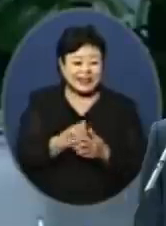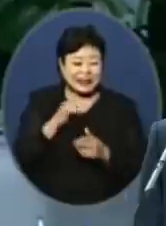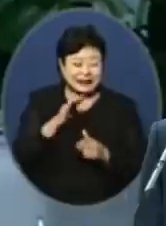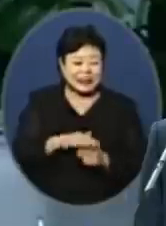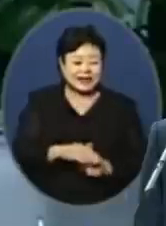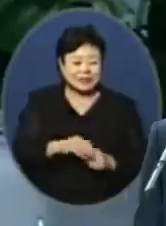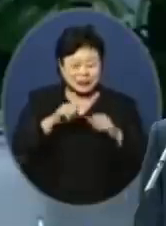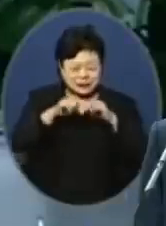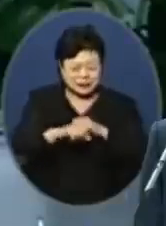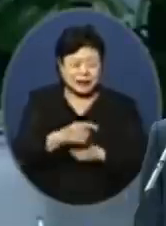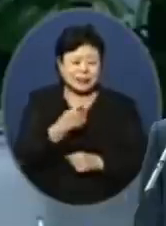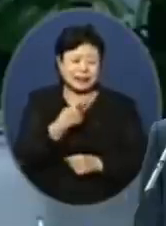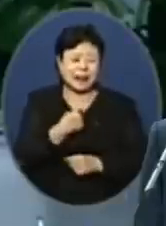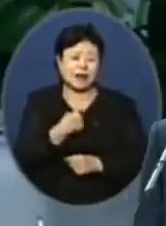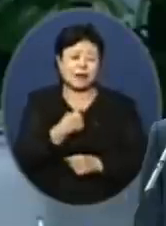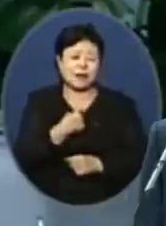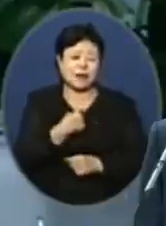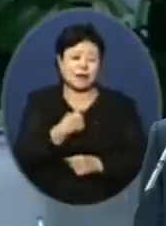실망을 당하고